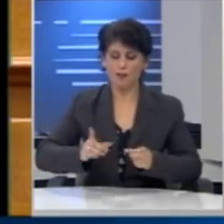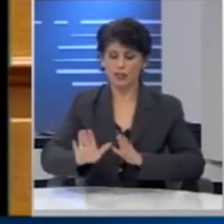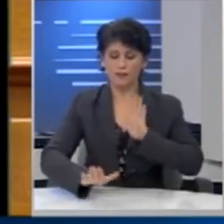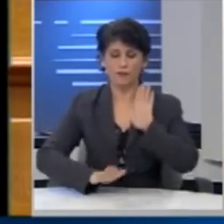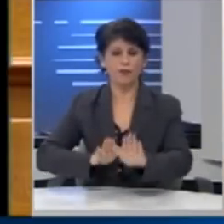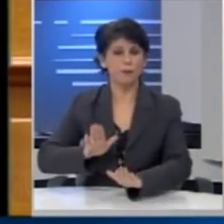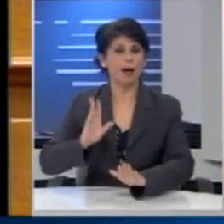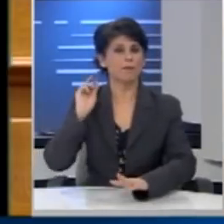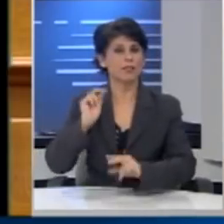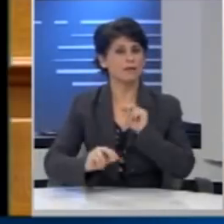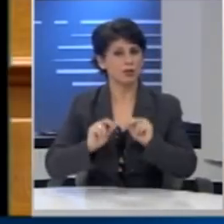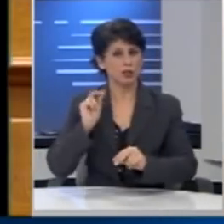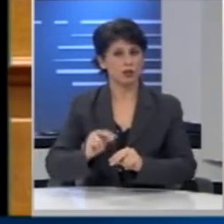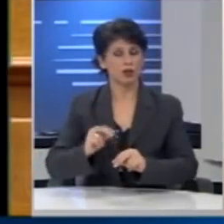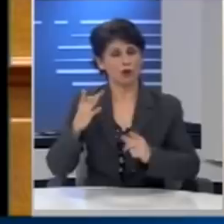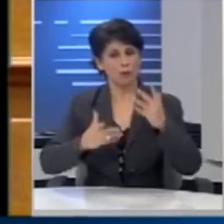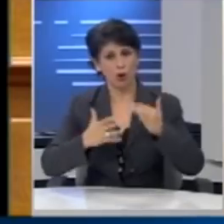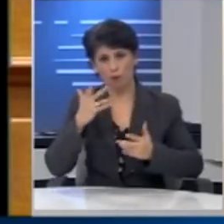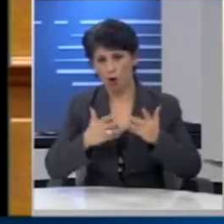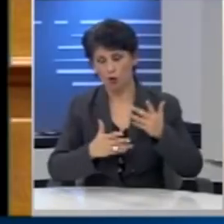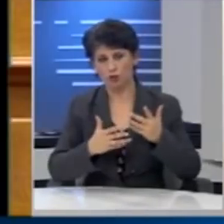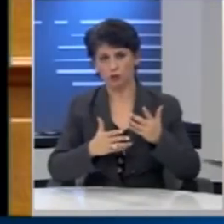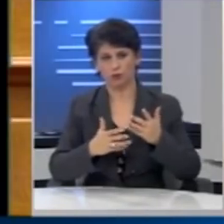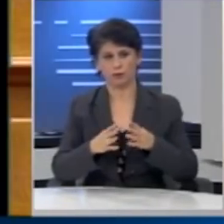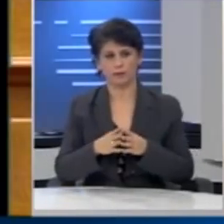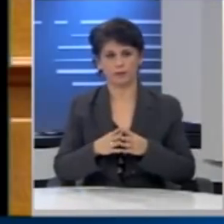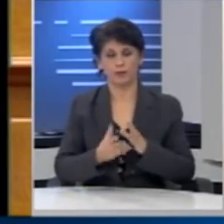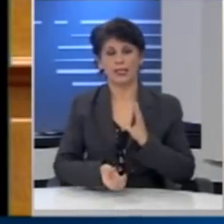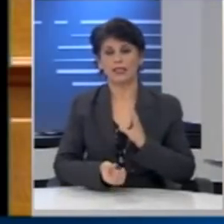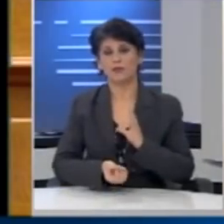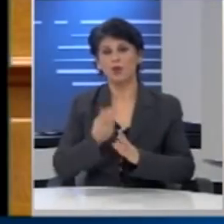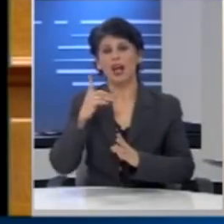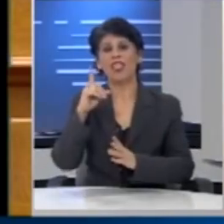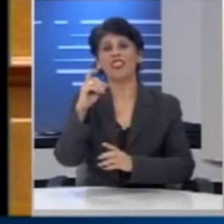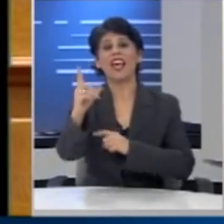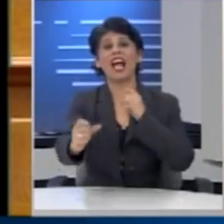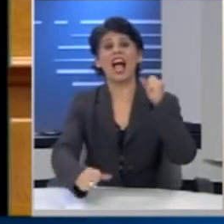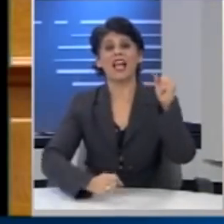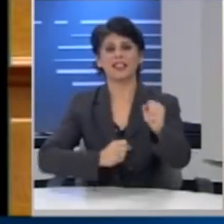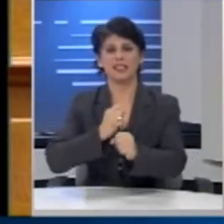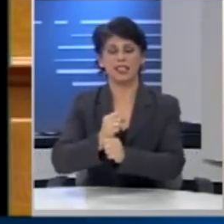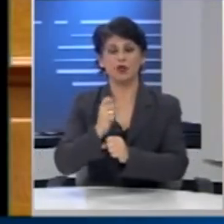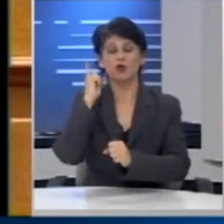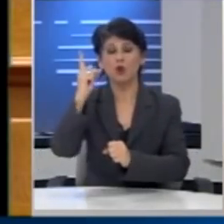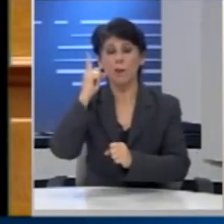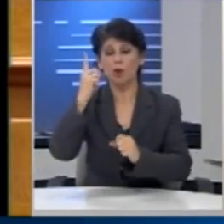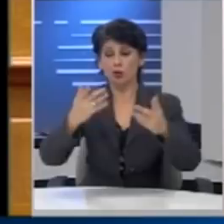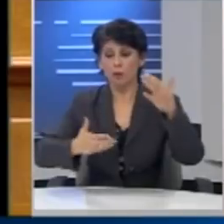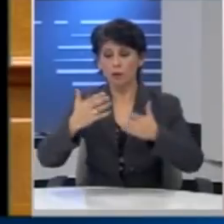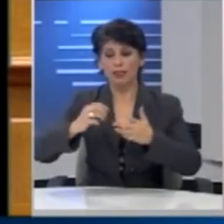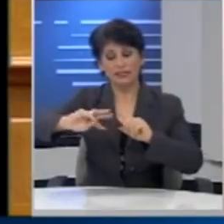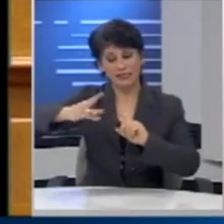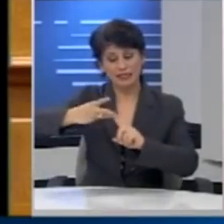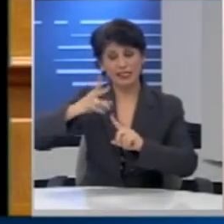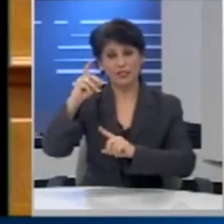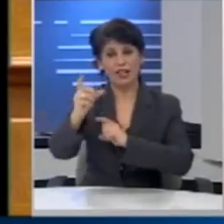βήμα, ψηφίζοντας τον προϋπολογισμό της νέας δεκαετίας. Τον πρώτο προϋπολογισμό της